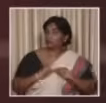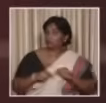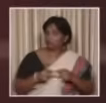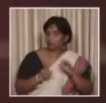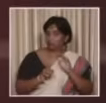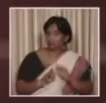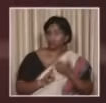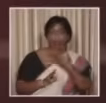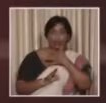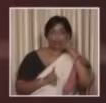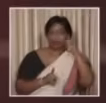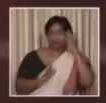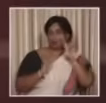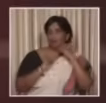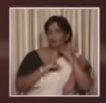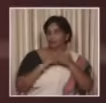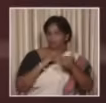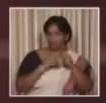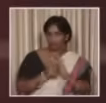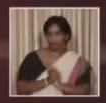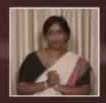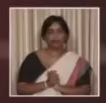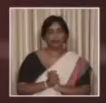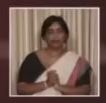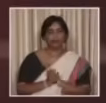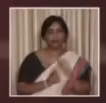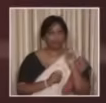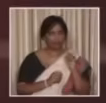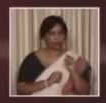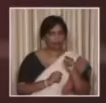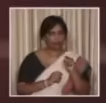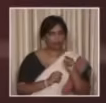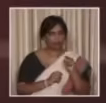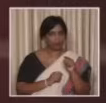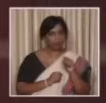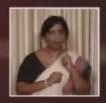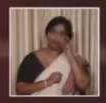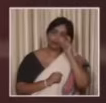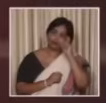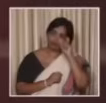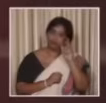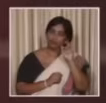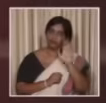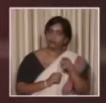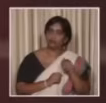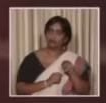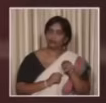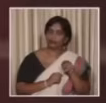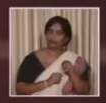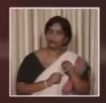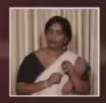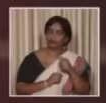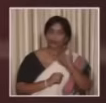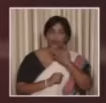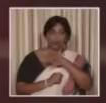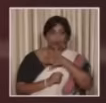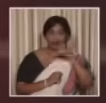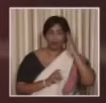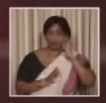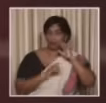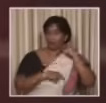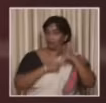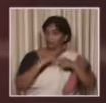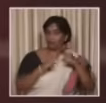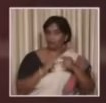කරන්නේ වෙස්ට්මිනිස්ටර් සම්ප්‍රදාය. දැන් ඔබතුමා නිරීක්ෂණය කරලා ඇති වෙස්ට්මිනිස්ටර්